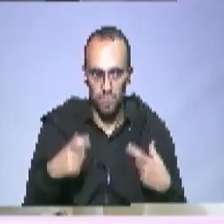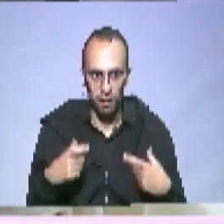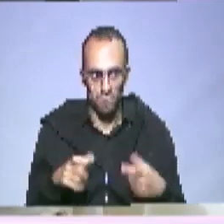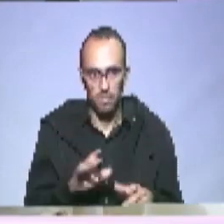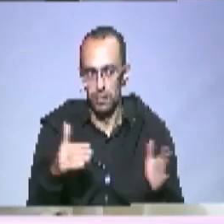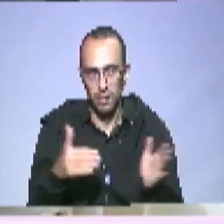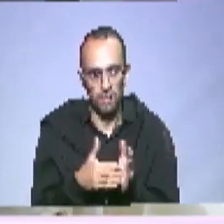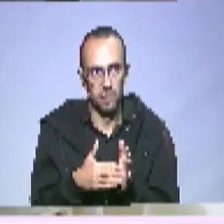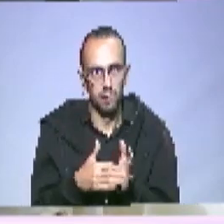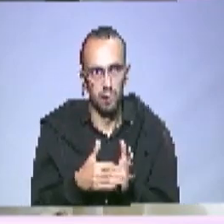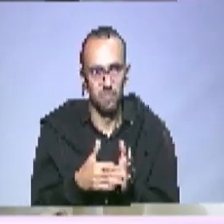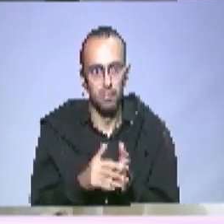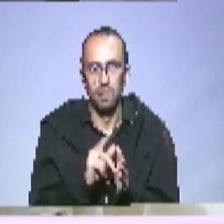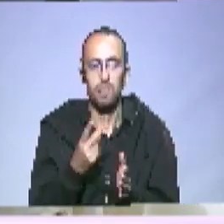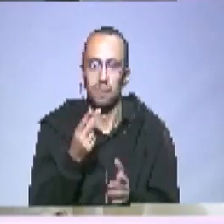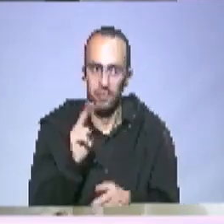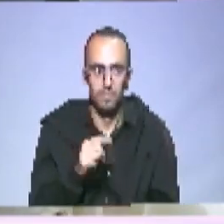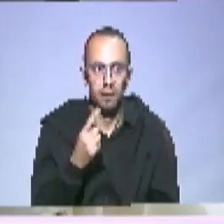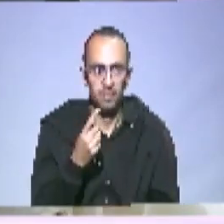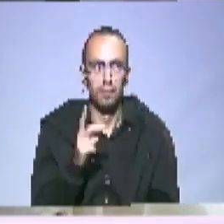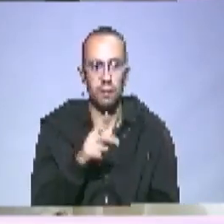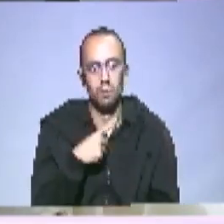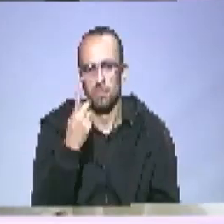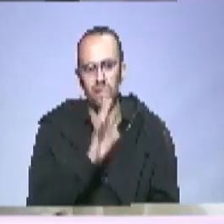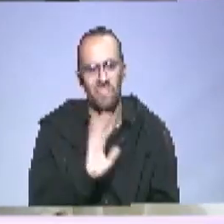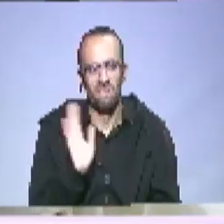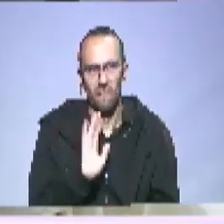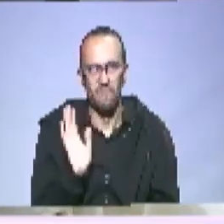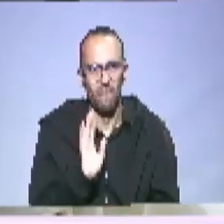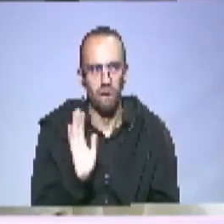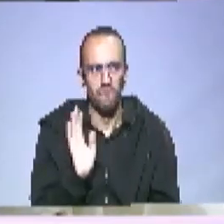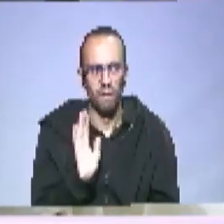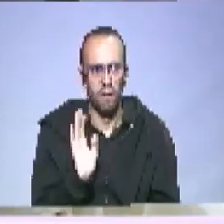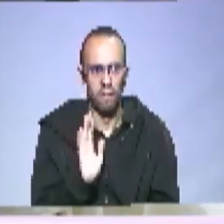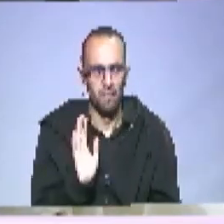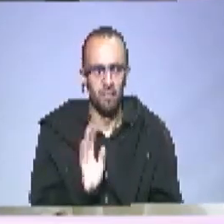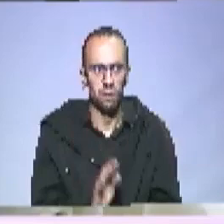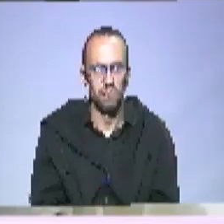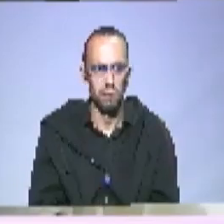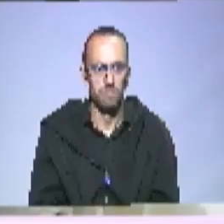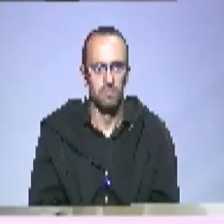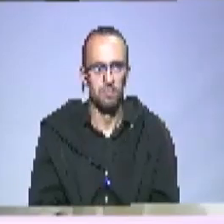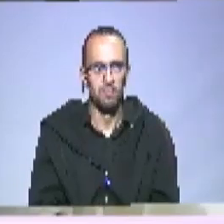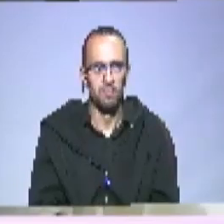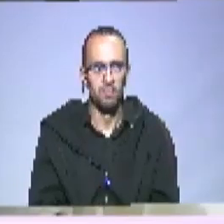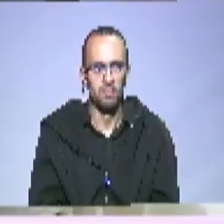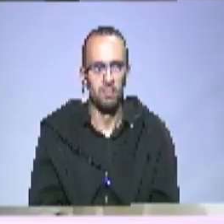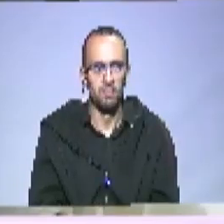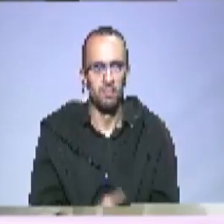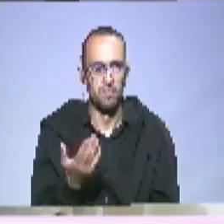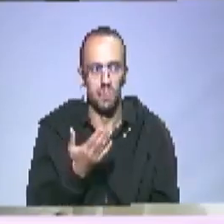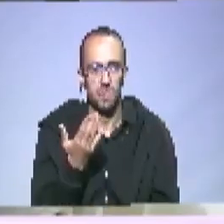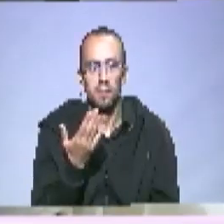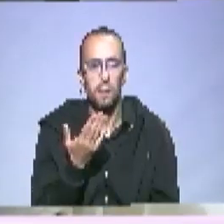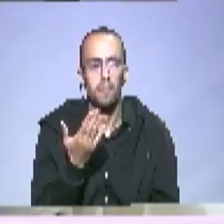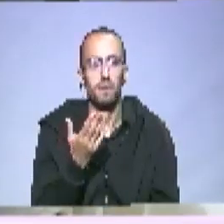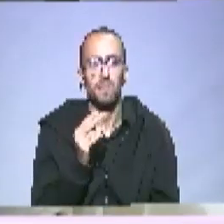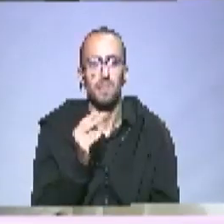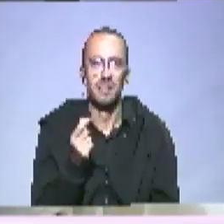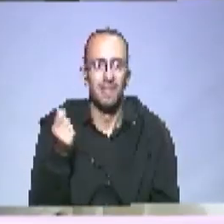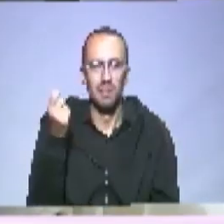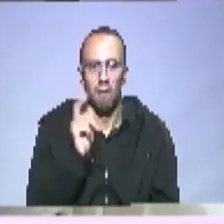دي اخر واحده. لا في فاضل تاني كمان واحده، بس احنا ناخد واحده بس كده خلاص عشان ما تبقاش